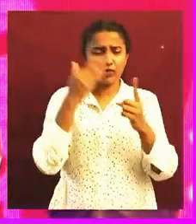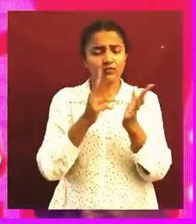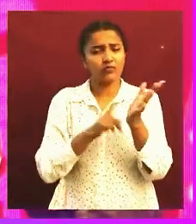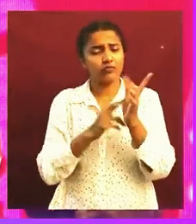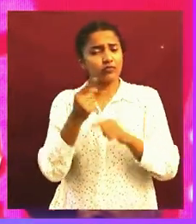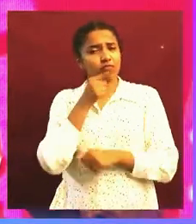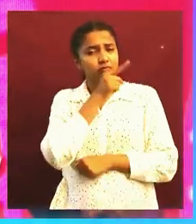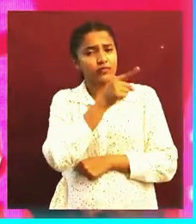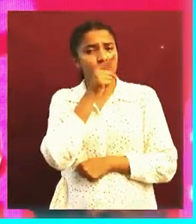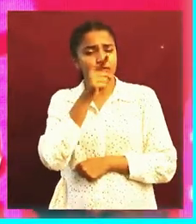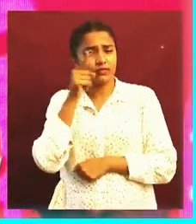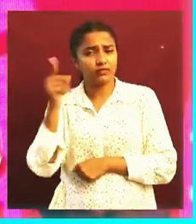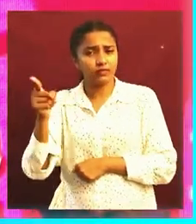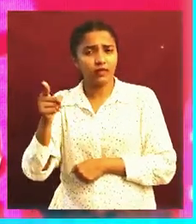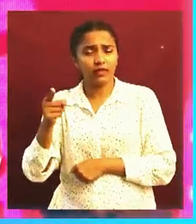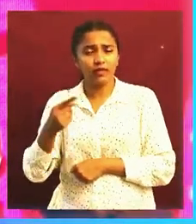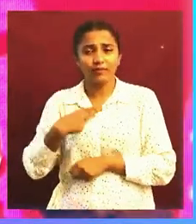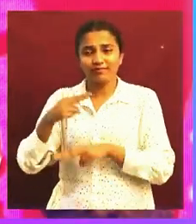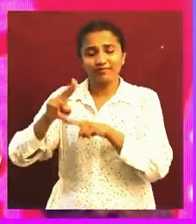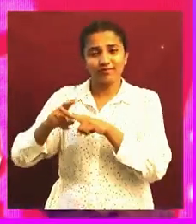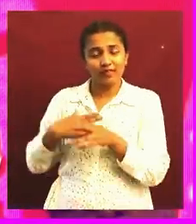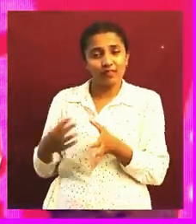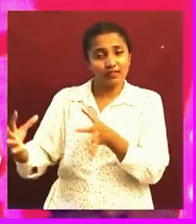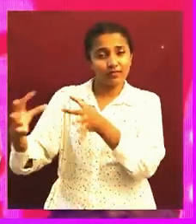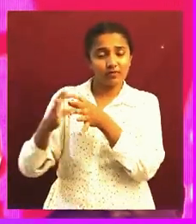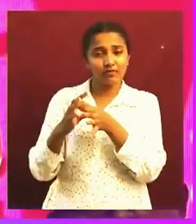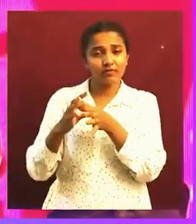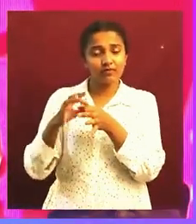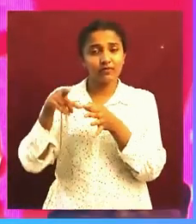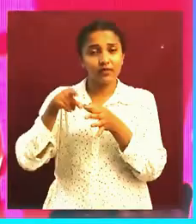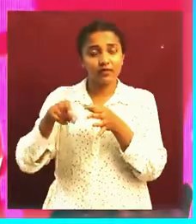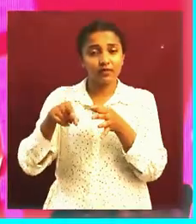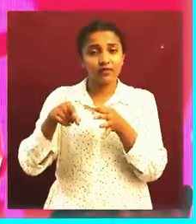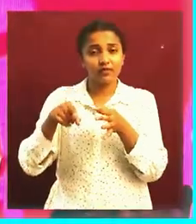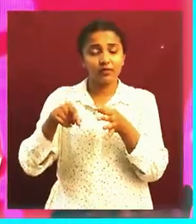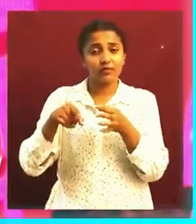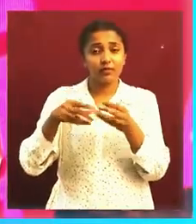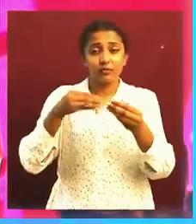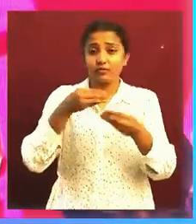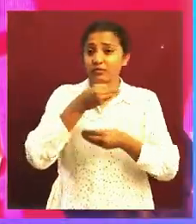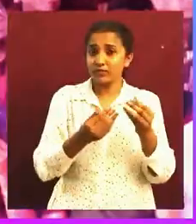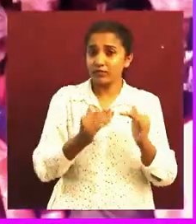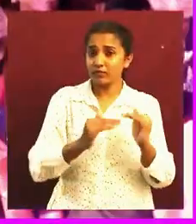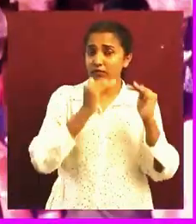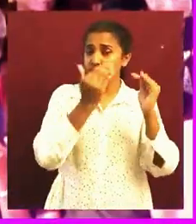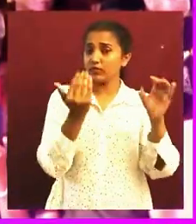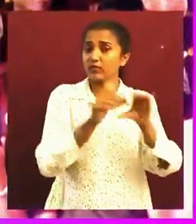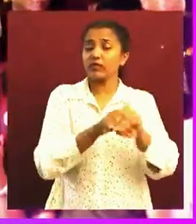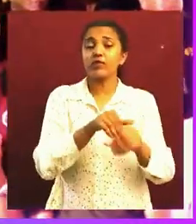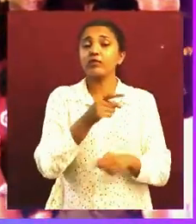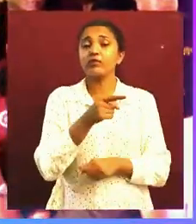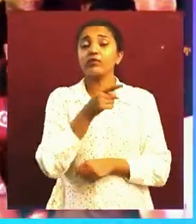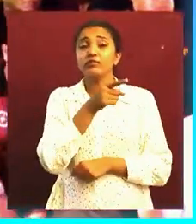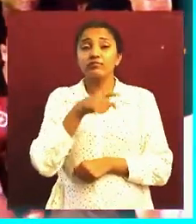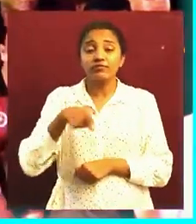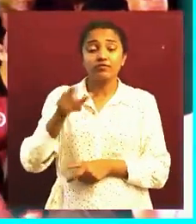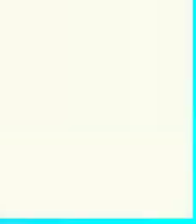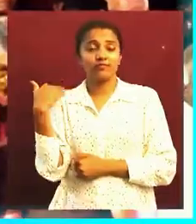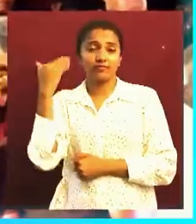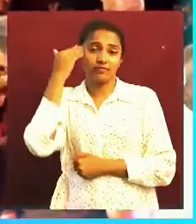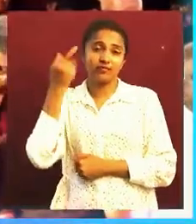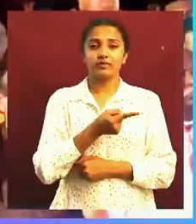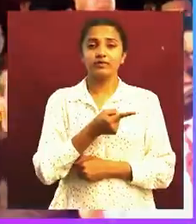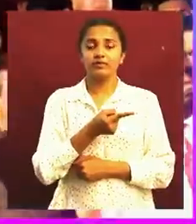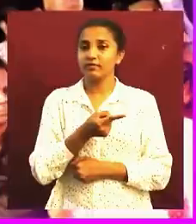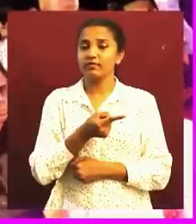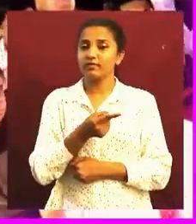ගිහිල්ලා තමගේ සොයුරන් තමගේ හිතවතුන් එකතු වෙලා මේ ව්‍යාපාරේ ගොඩනගින්න සඳහා මෙතියක් වුණු අය. ඒකට නායකත්ව දීපු සහෝදරවරු සහෝදරියන්